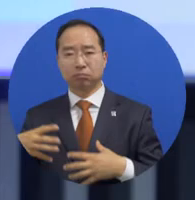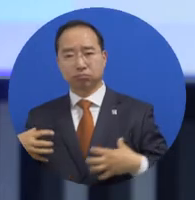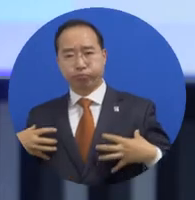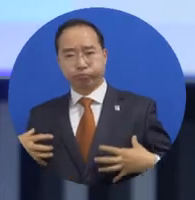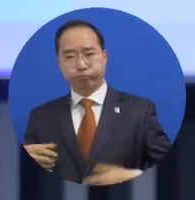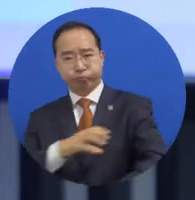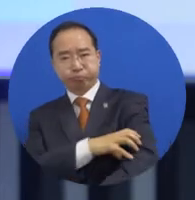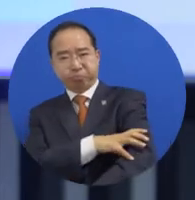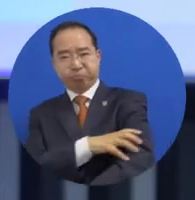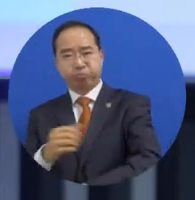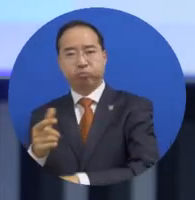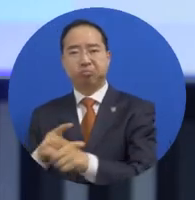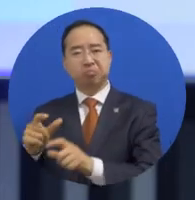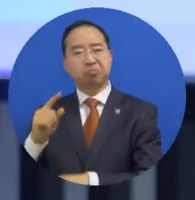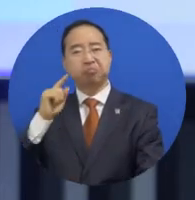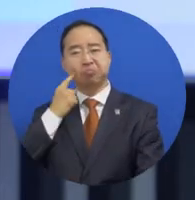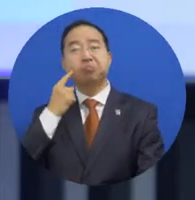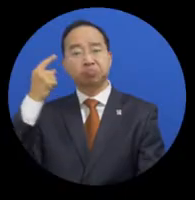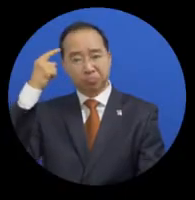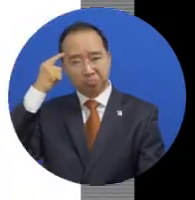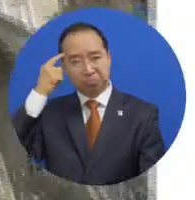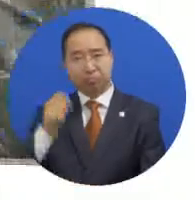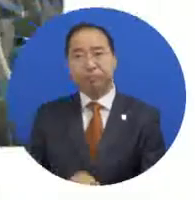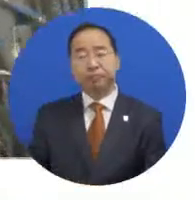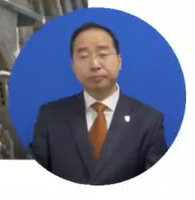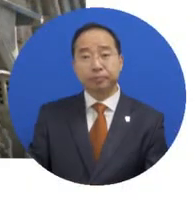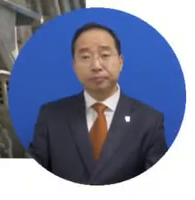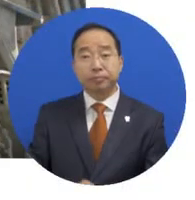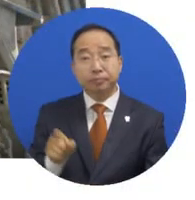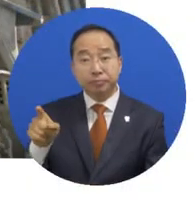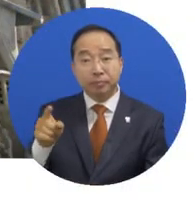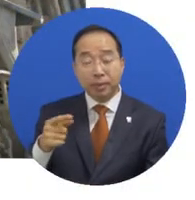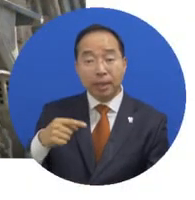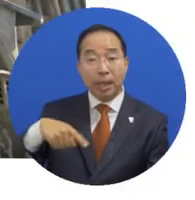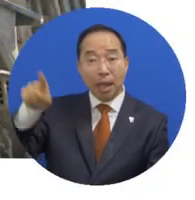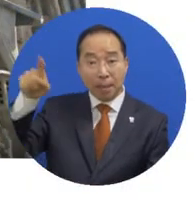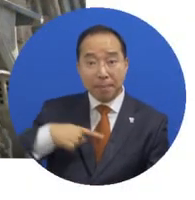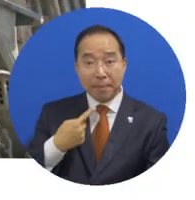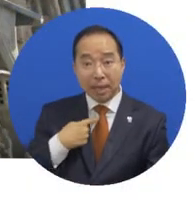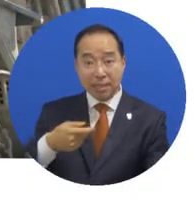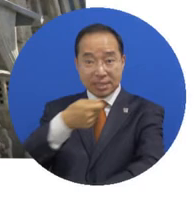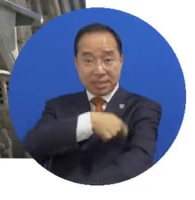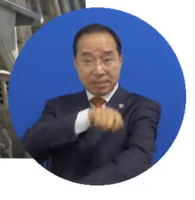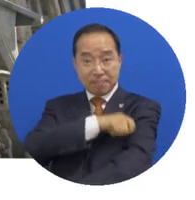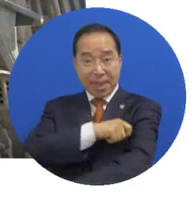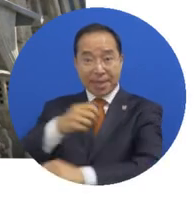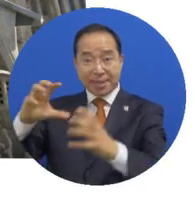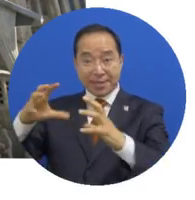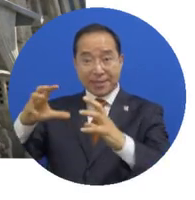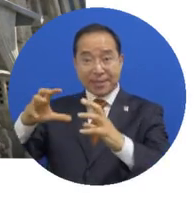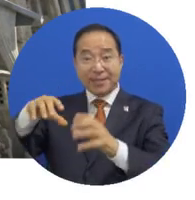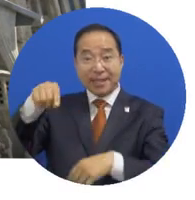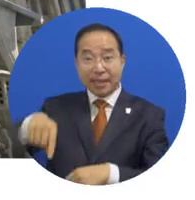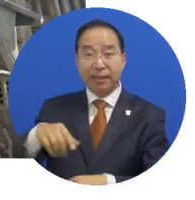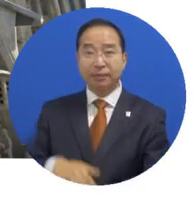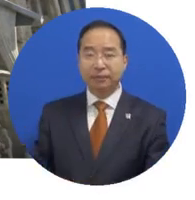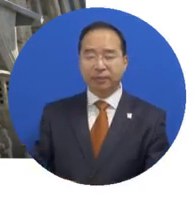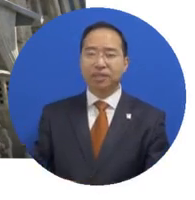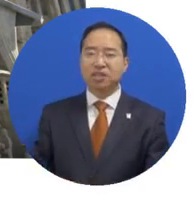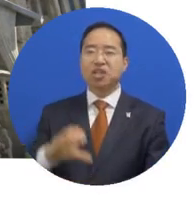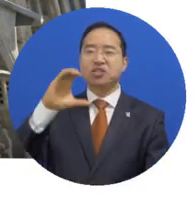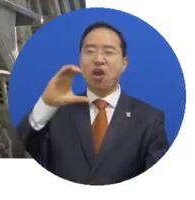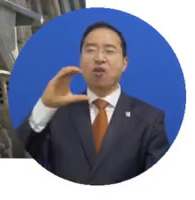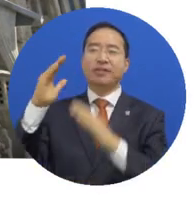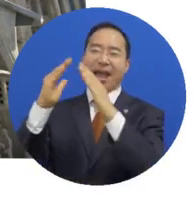더 아름답다고 생각을 합니다. 여러분 혹시 여기 가보셨어요? 스페인에 있는 그 사그라다